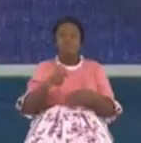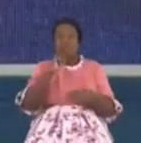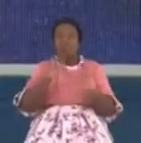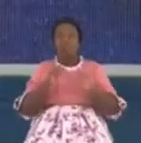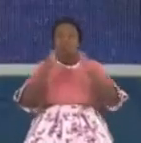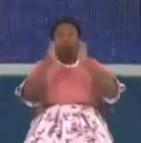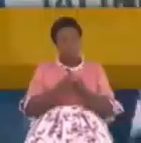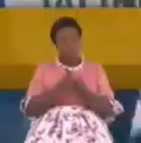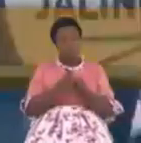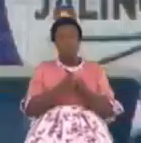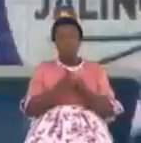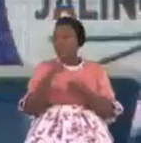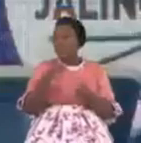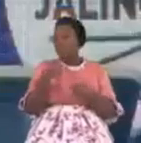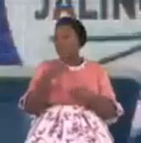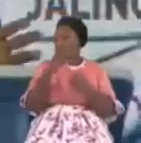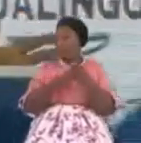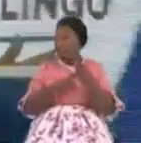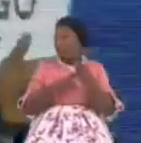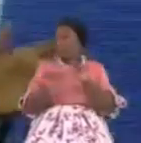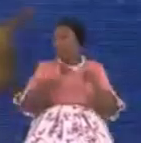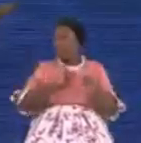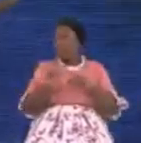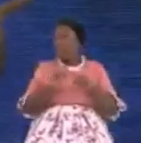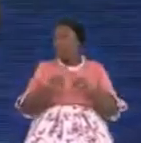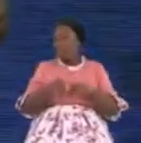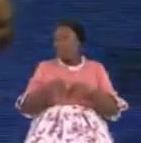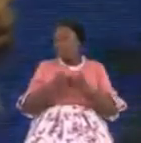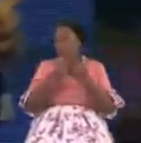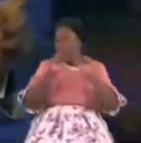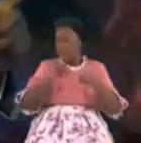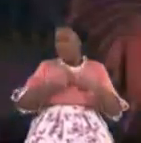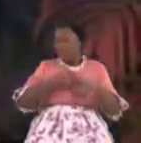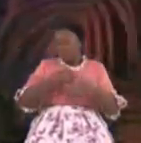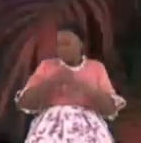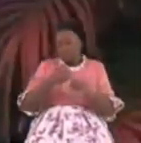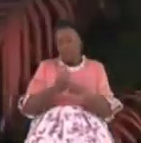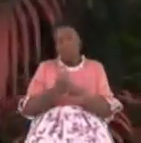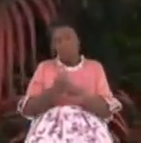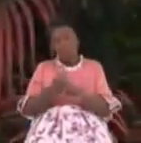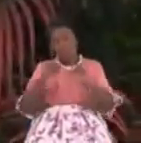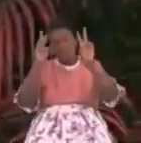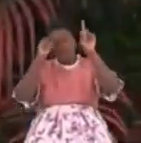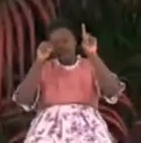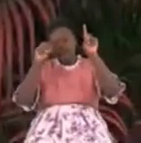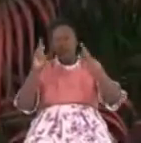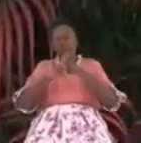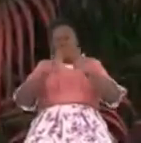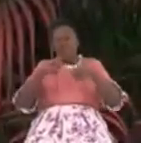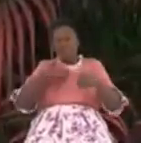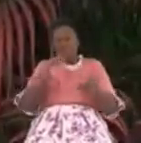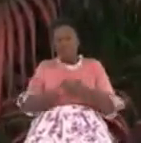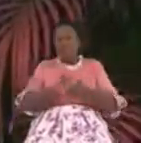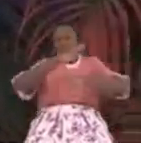njedebe, nke bụ nke onye mgbapụta anyị, anyị ga-esi aṅa wee mee ya ka ọ bụrụ onye ga-enye m ezumike